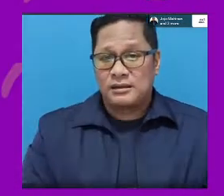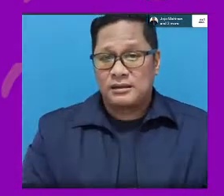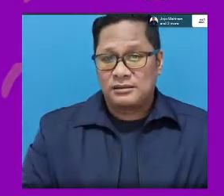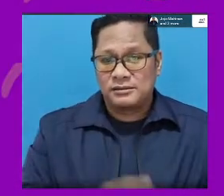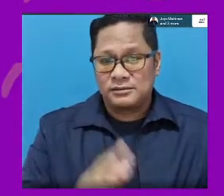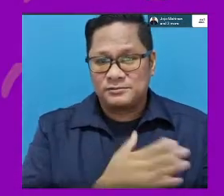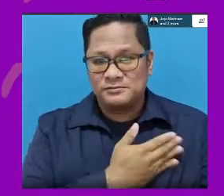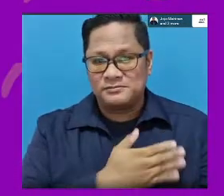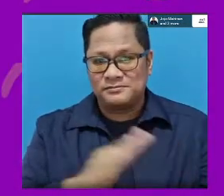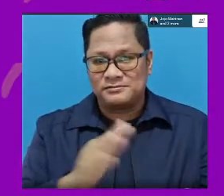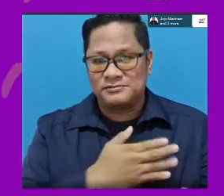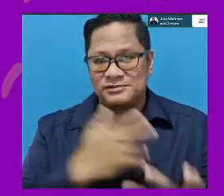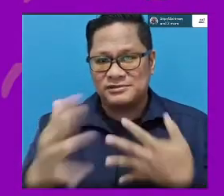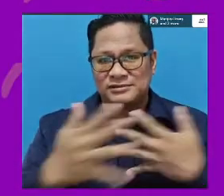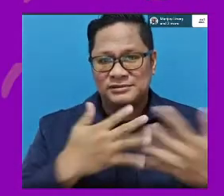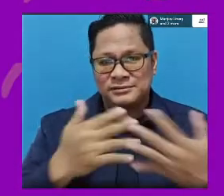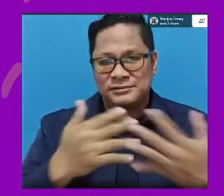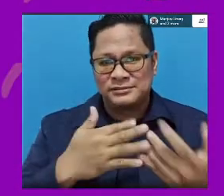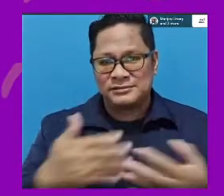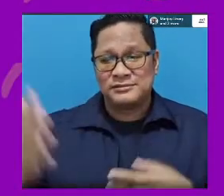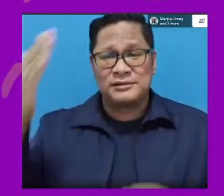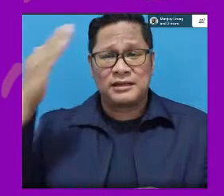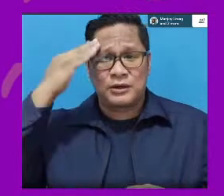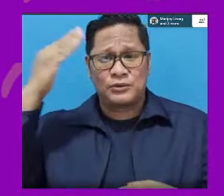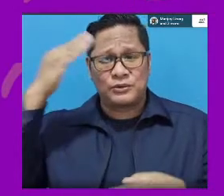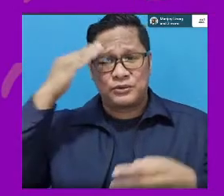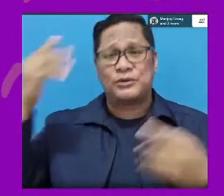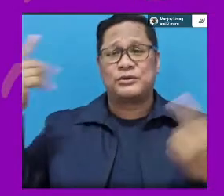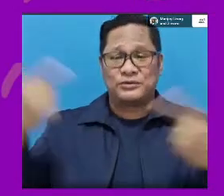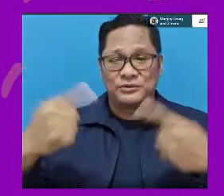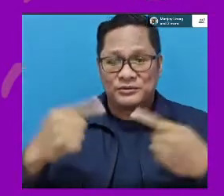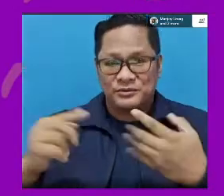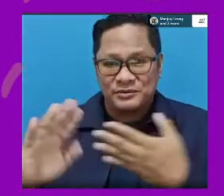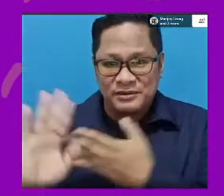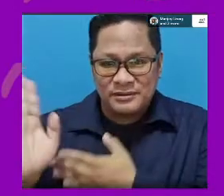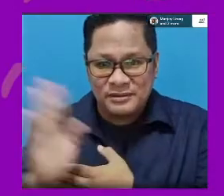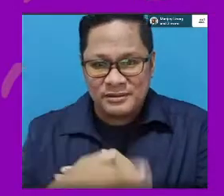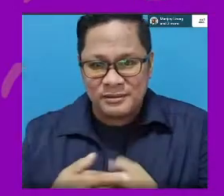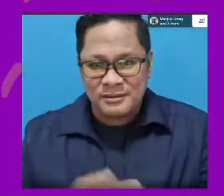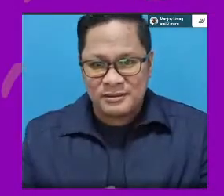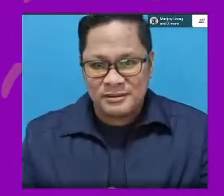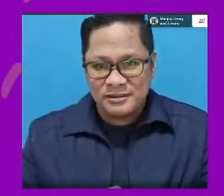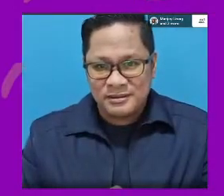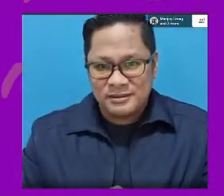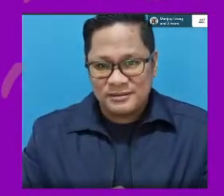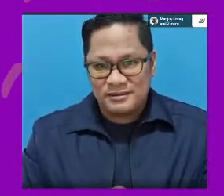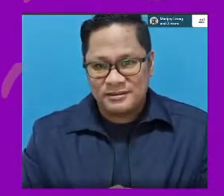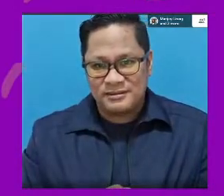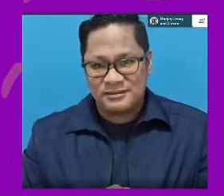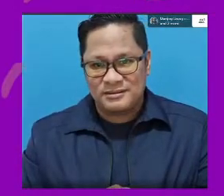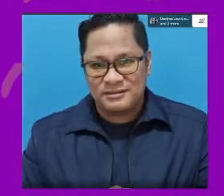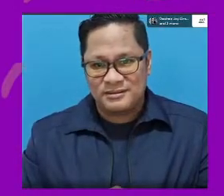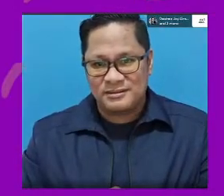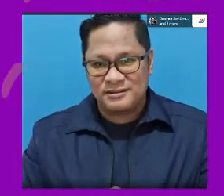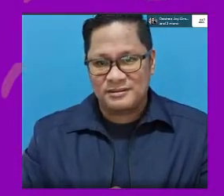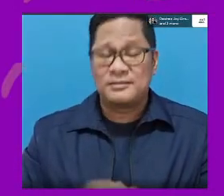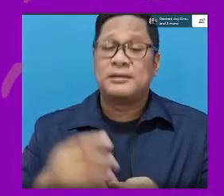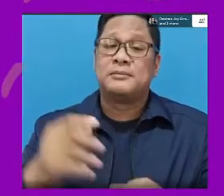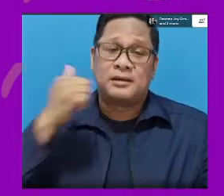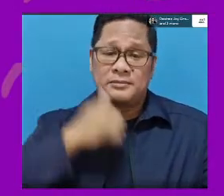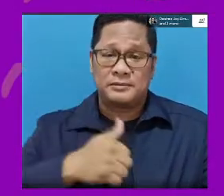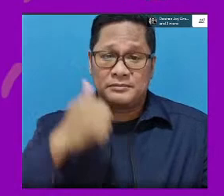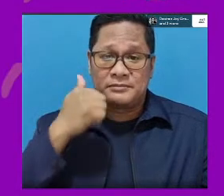marunong na lumaban, kaapihay bakit iniluluwa? Mga babae,